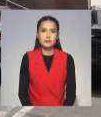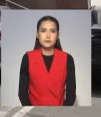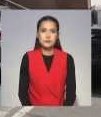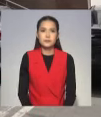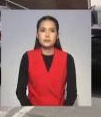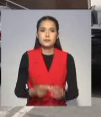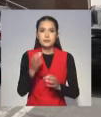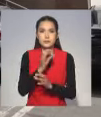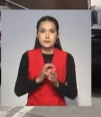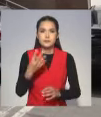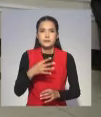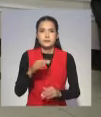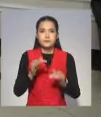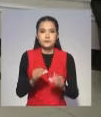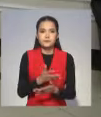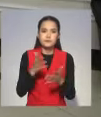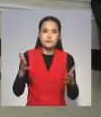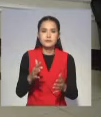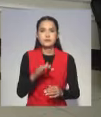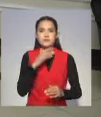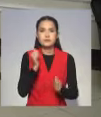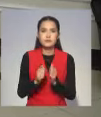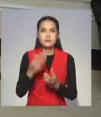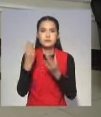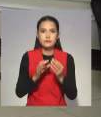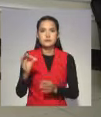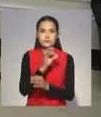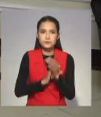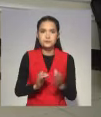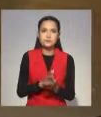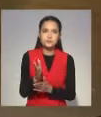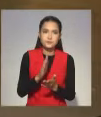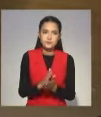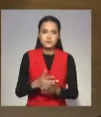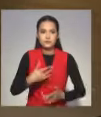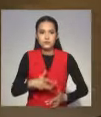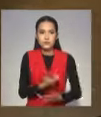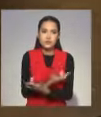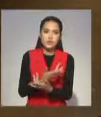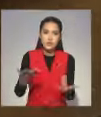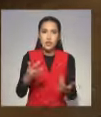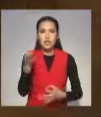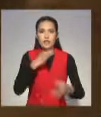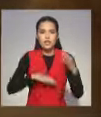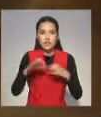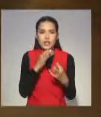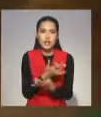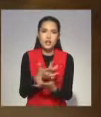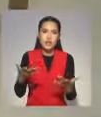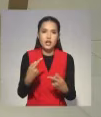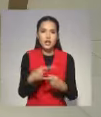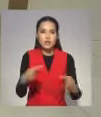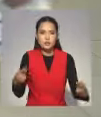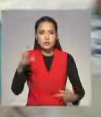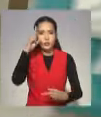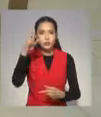Павлодардан Абай облысына 40 тонна гуманитарлық көмек жөнелтілмек. Апаттан зардап шеккендерге азық-түлік, гигиеналық заттар, дәрі-дәрмек, тұрмысқа қажетті басқа да